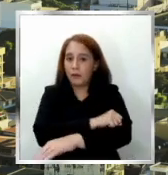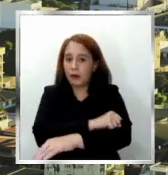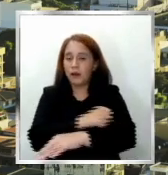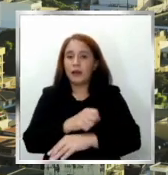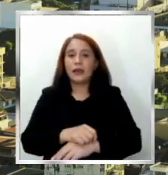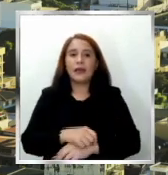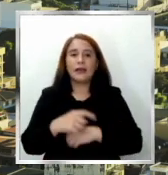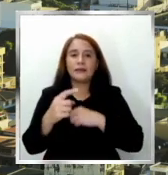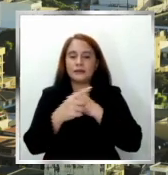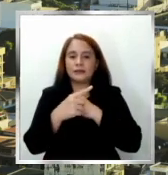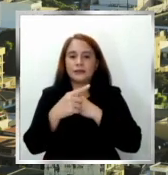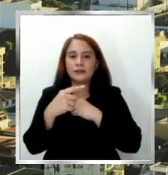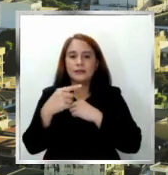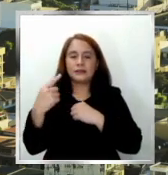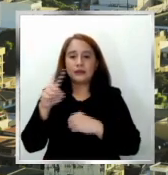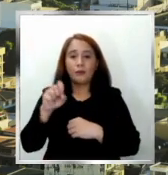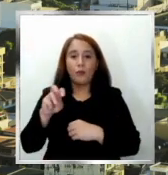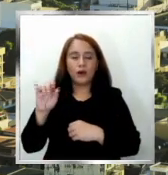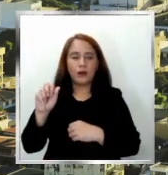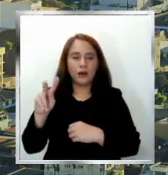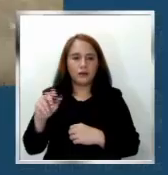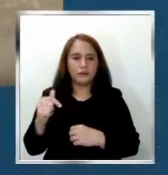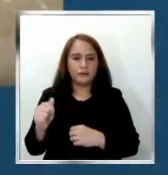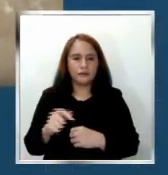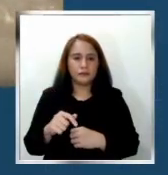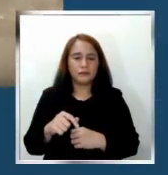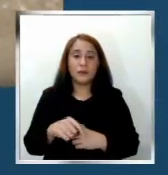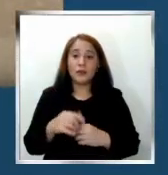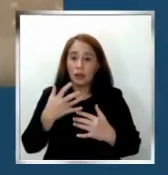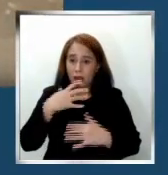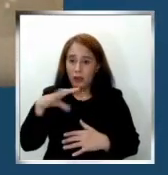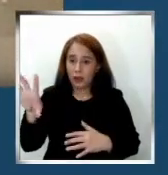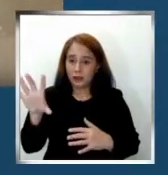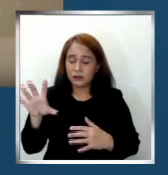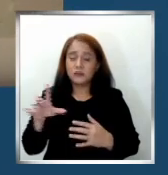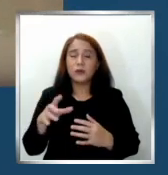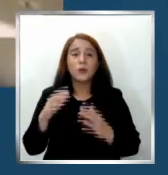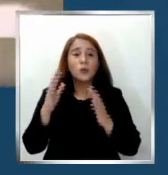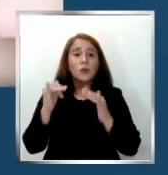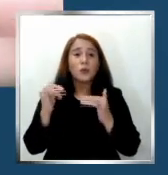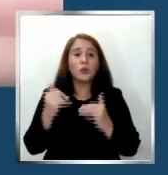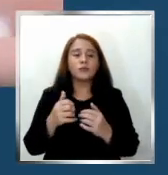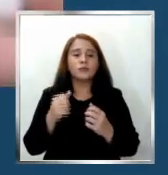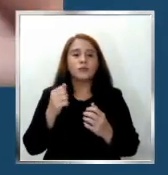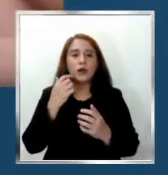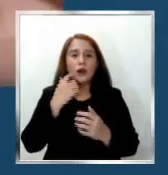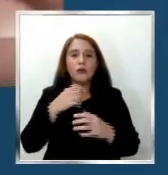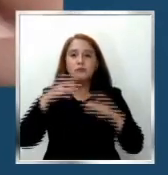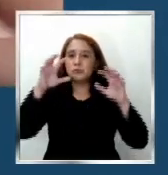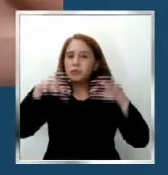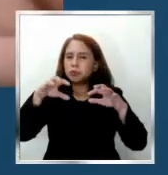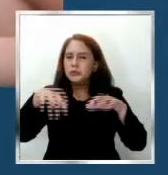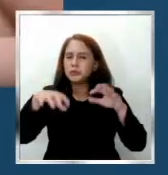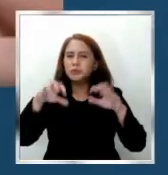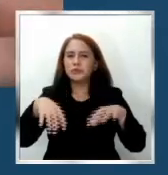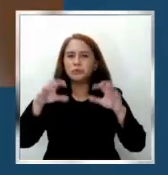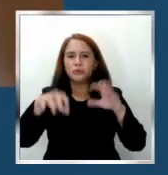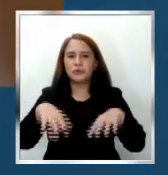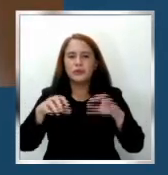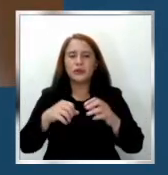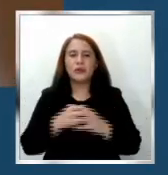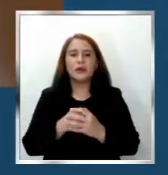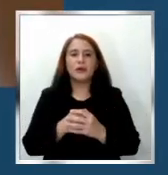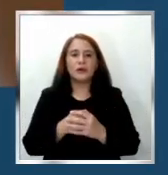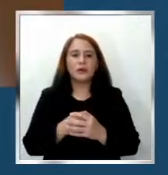Sur. At mga kapuso, ha, kahit taginit, inaasahang mapapadalas na po ang thunderstorm na posibleng pagmuna ng hail o yung maliliit